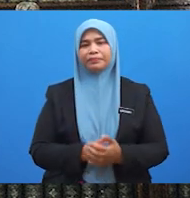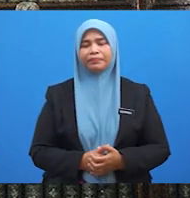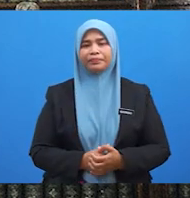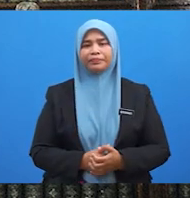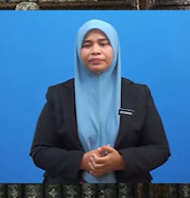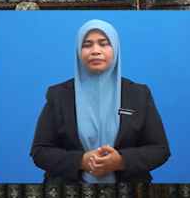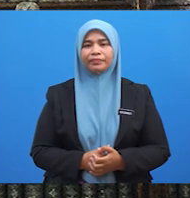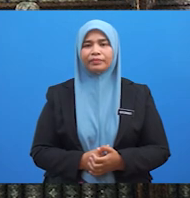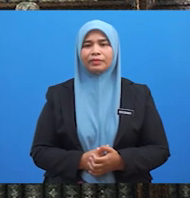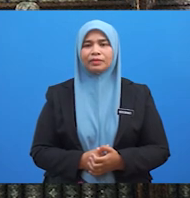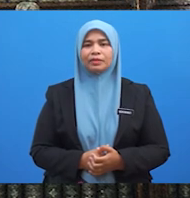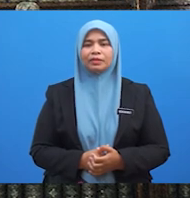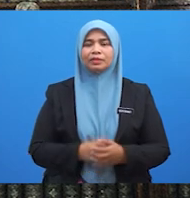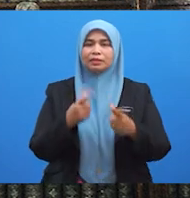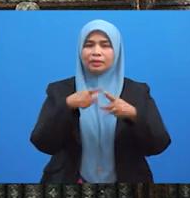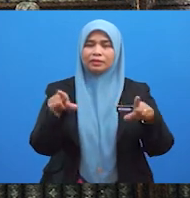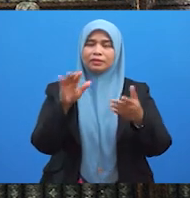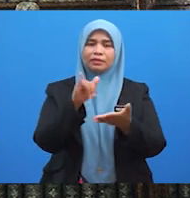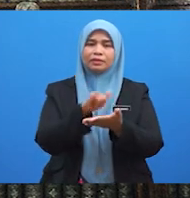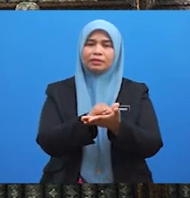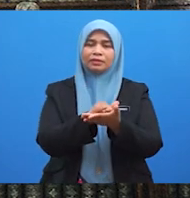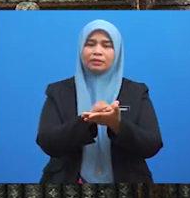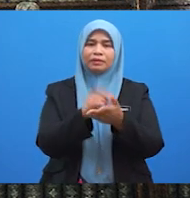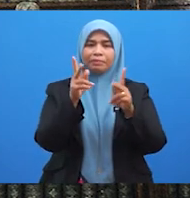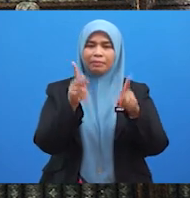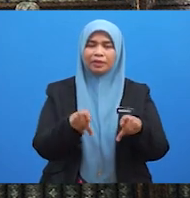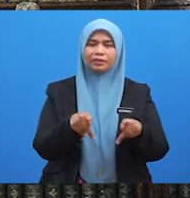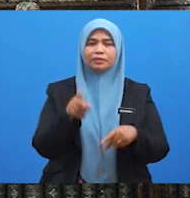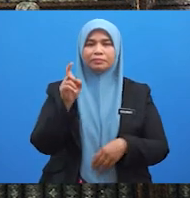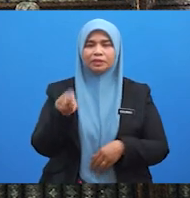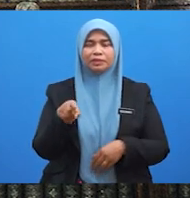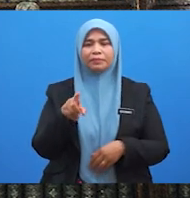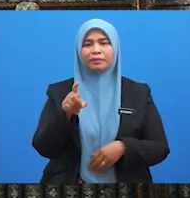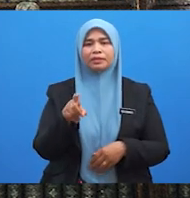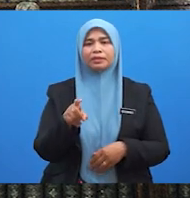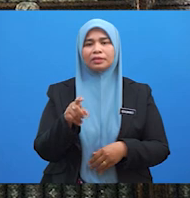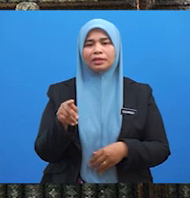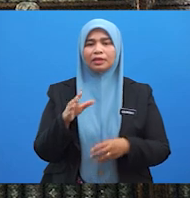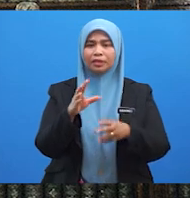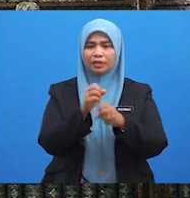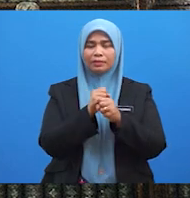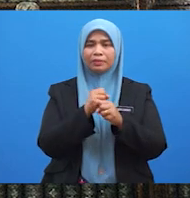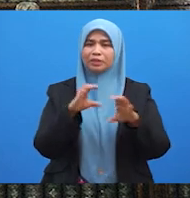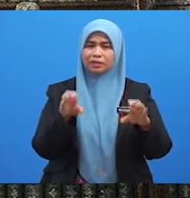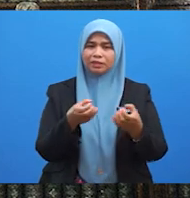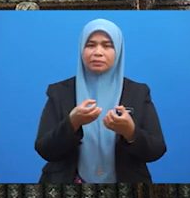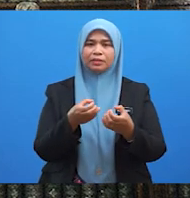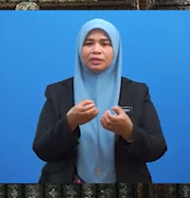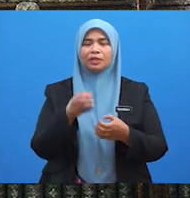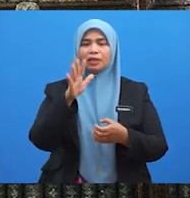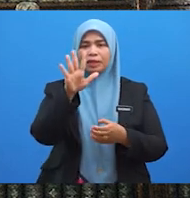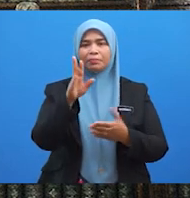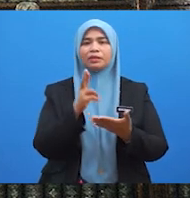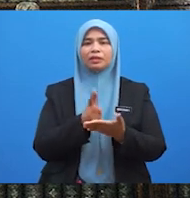bahasa. Selain itu, pelajar harus memastikan dapat mencipta